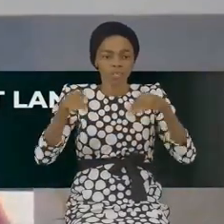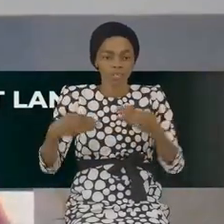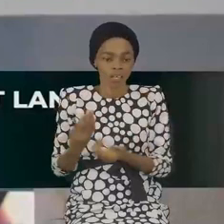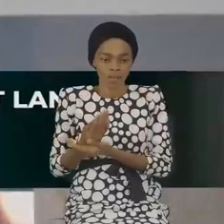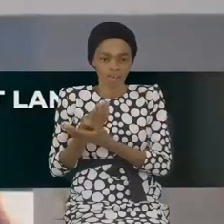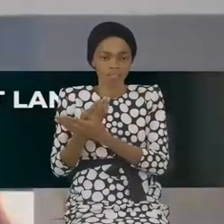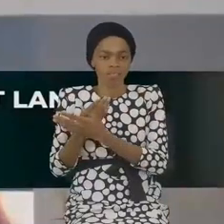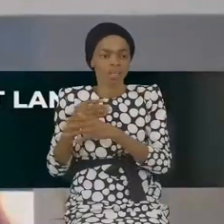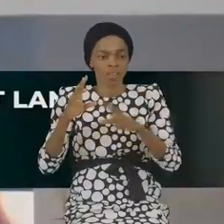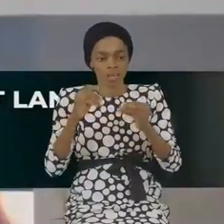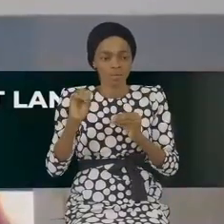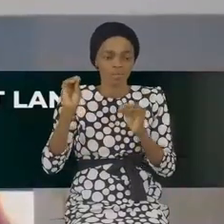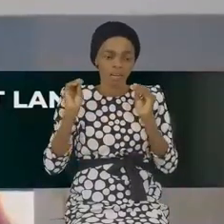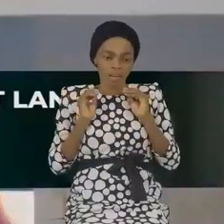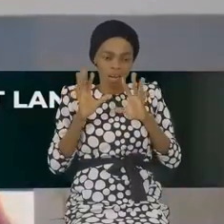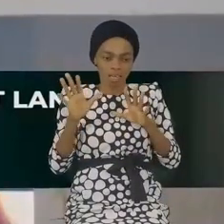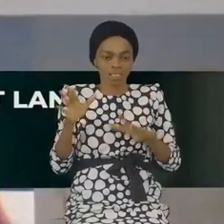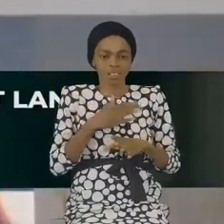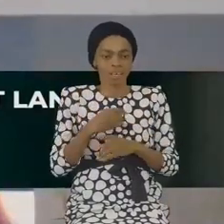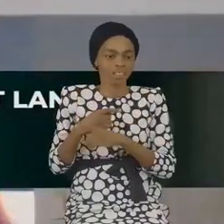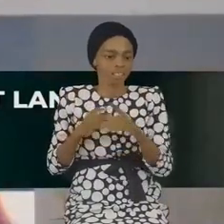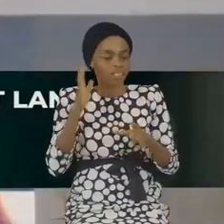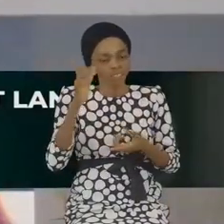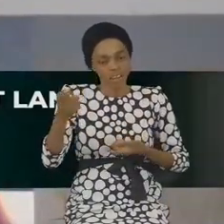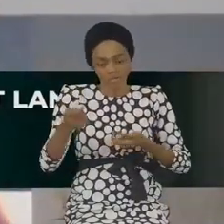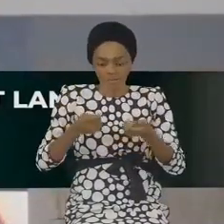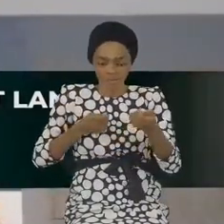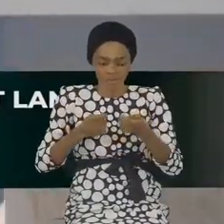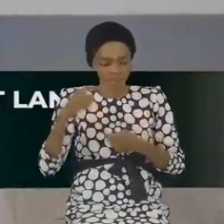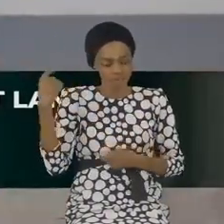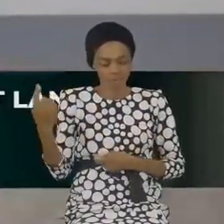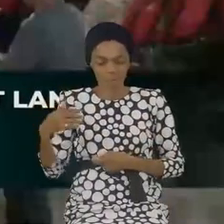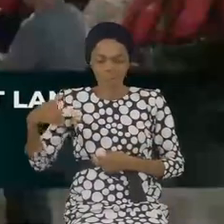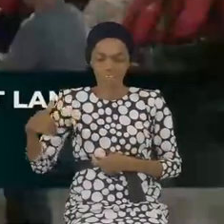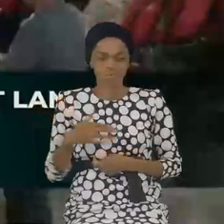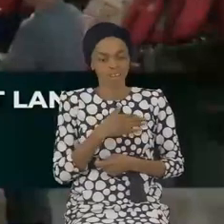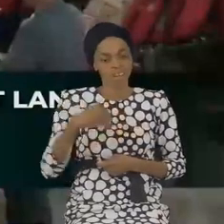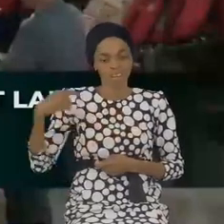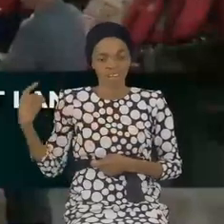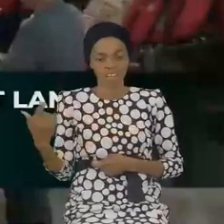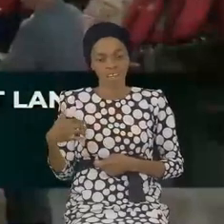Et ils régneront au siècle des siècles.